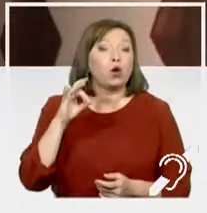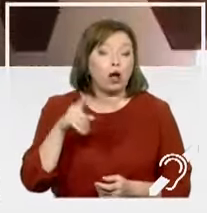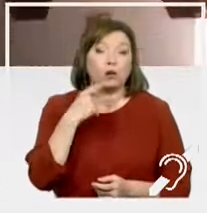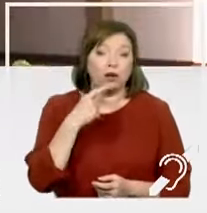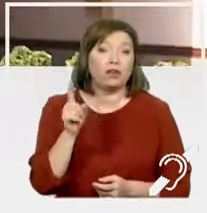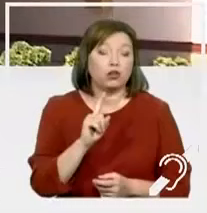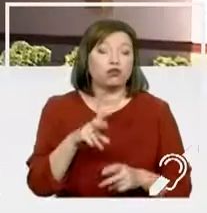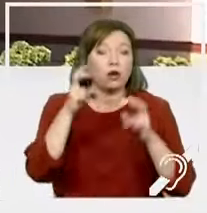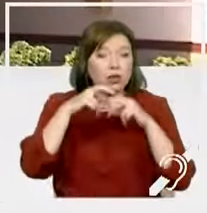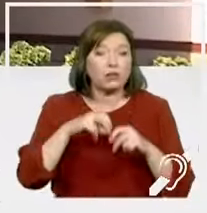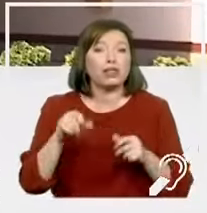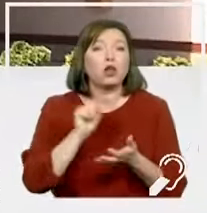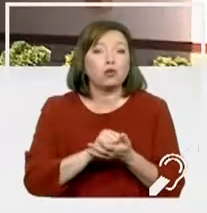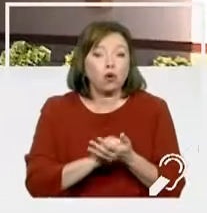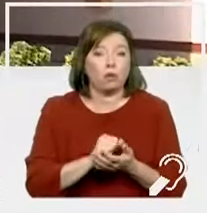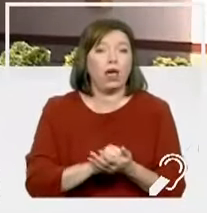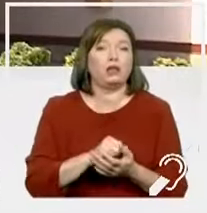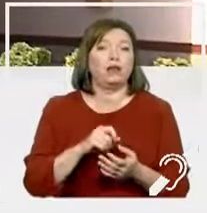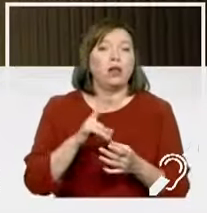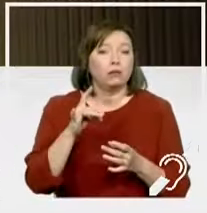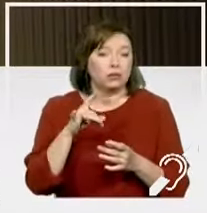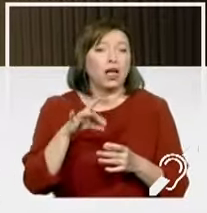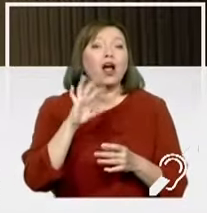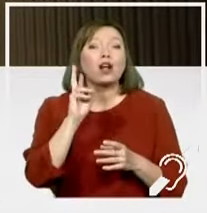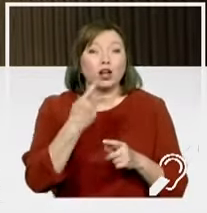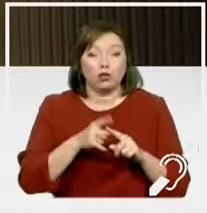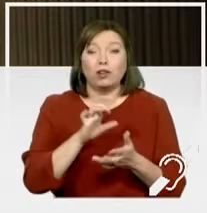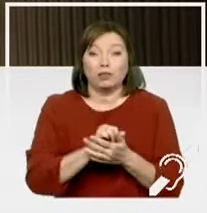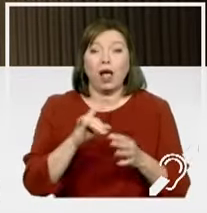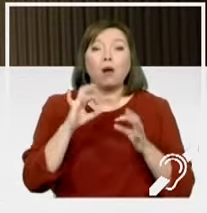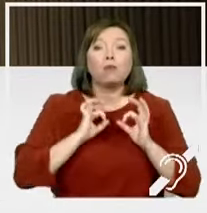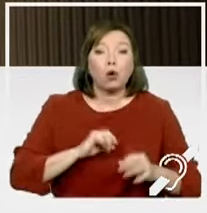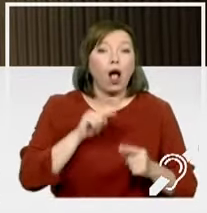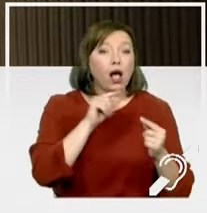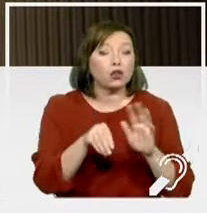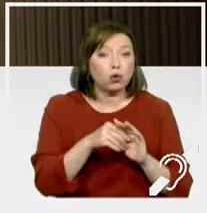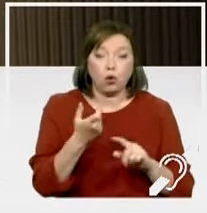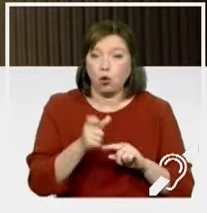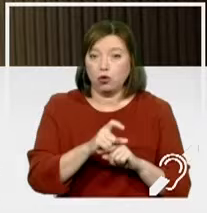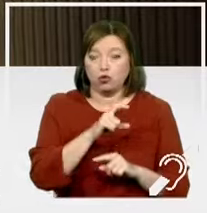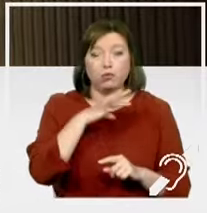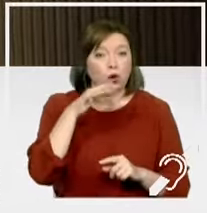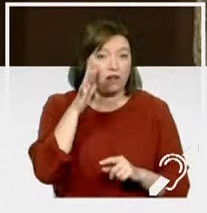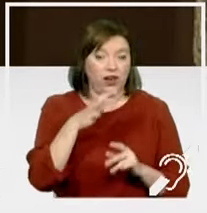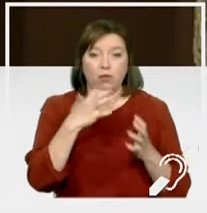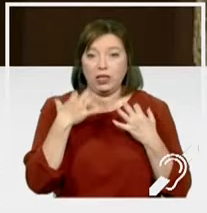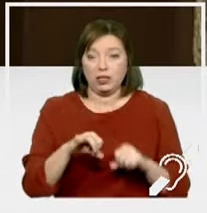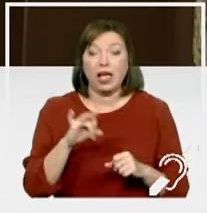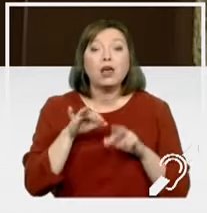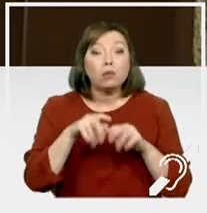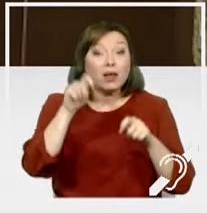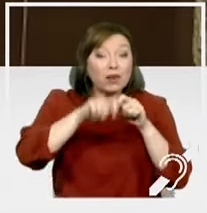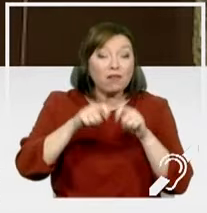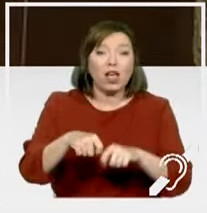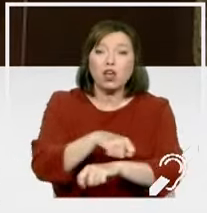că examinarea dosarelor de rezonanță din gestiunea Procuraturii Anticorupție durează mult timp. Cu toate acestea, procesul de